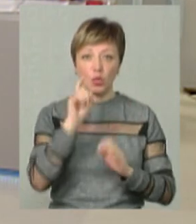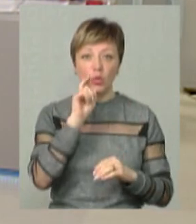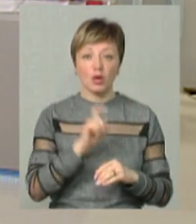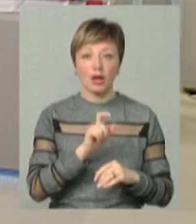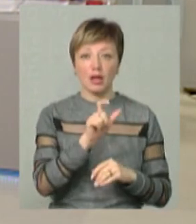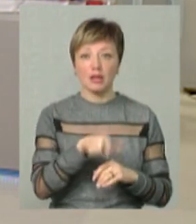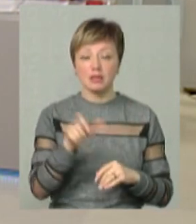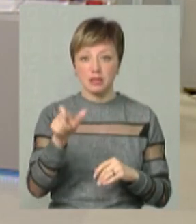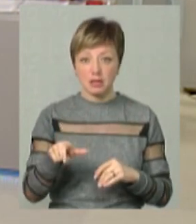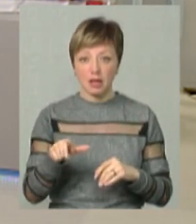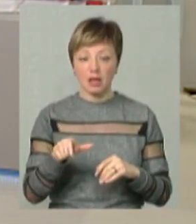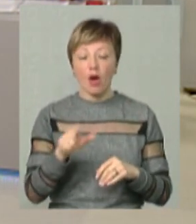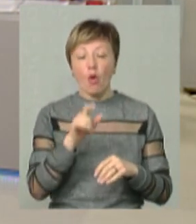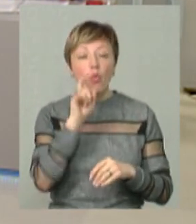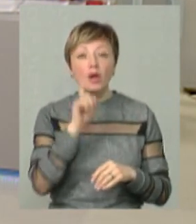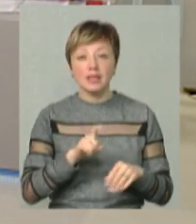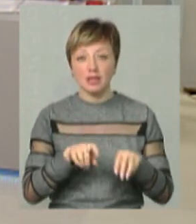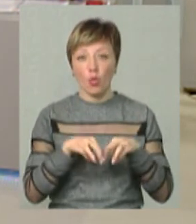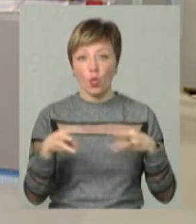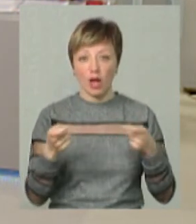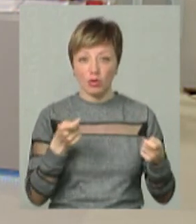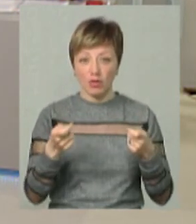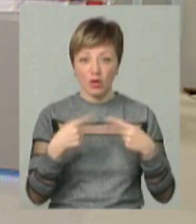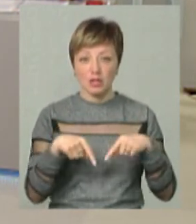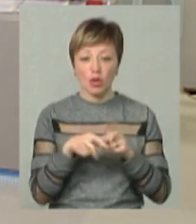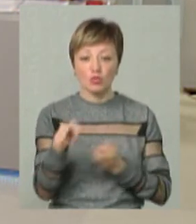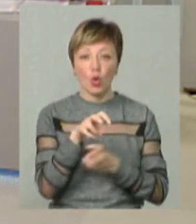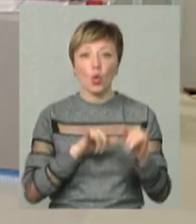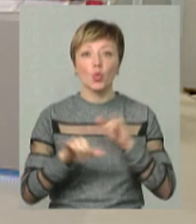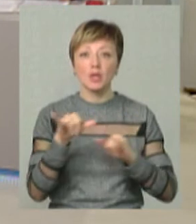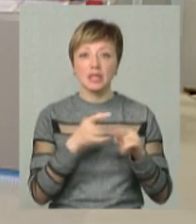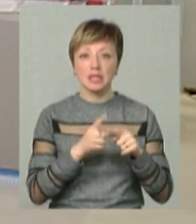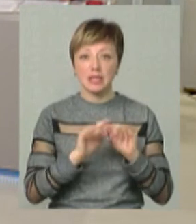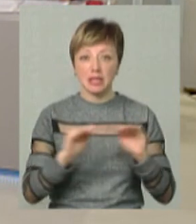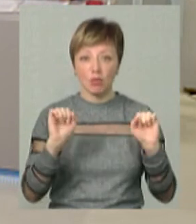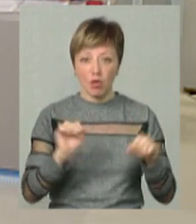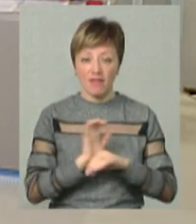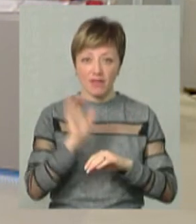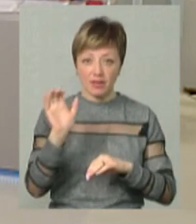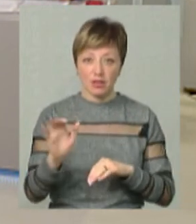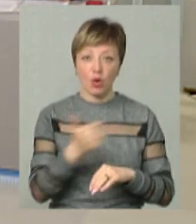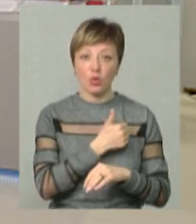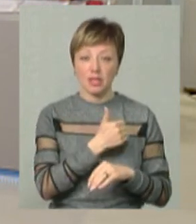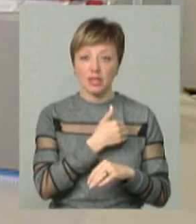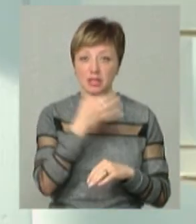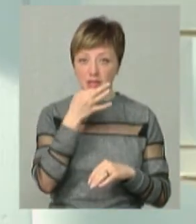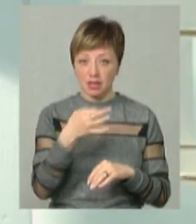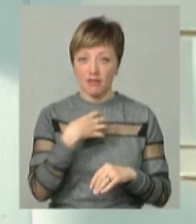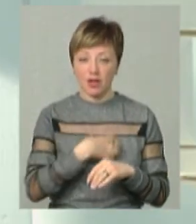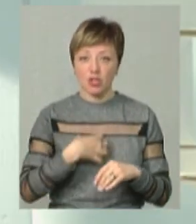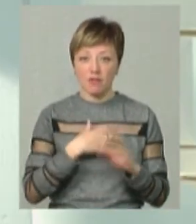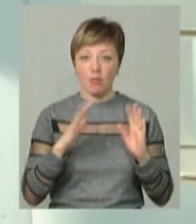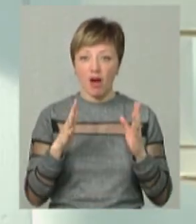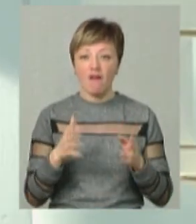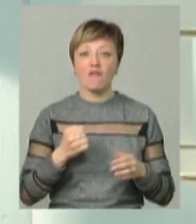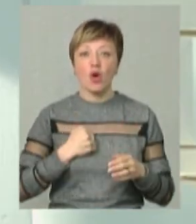українські урядові організації, починають пошук тих, куди б могли ці діти бути вивезені. І, до речі, я хотіла ще сказати важливий момент, воєнні